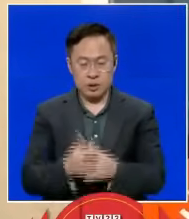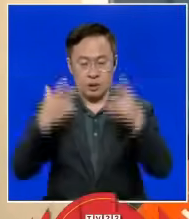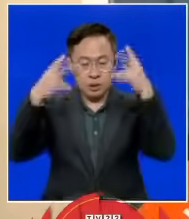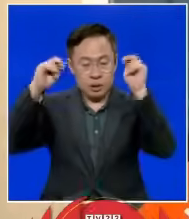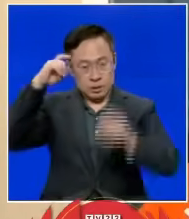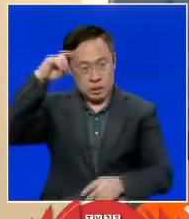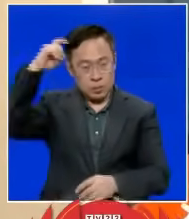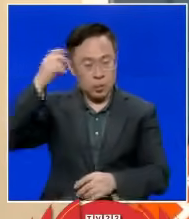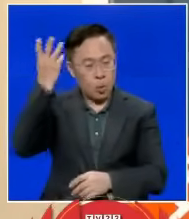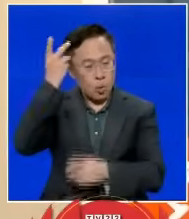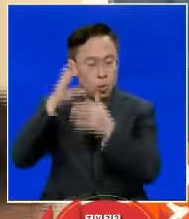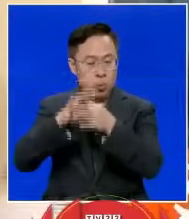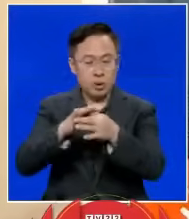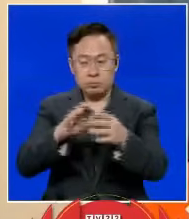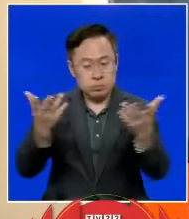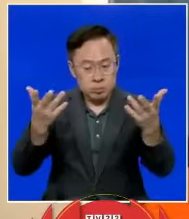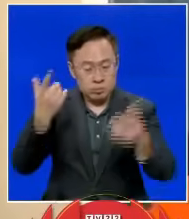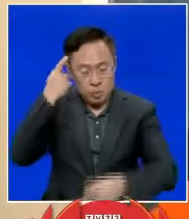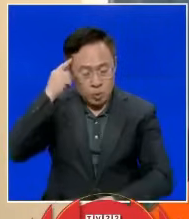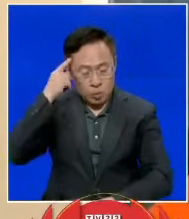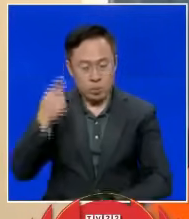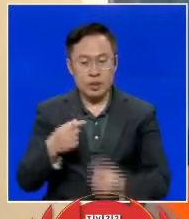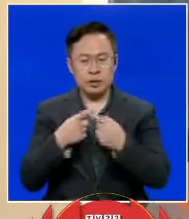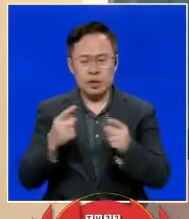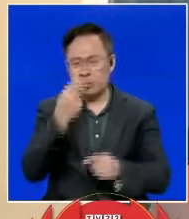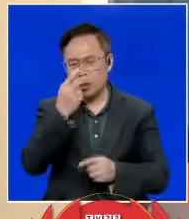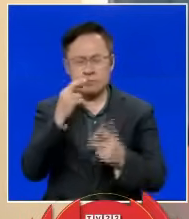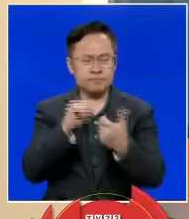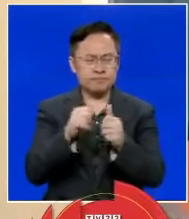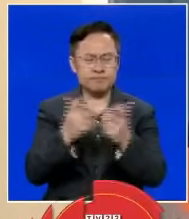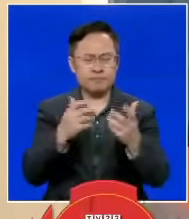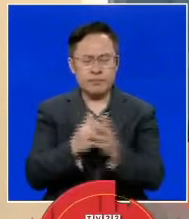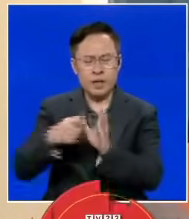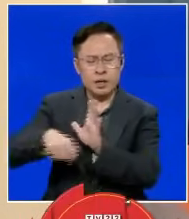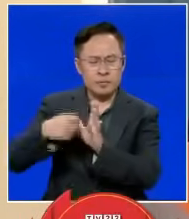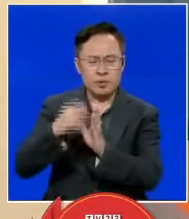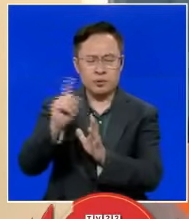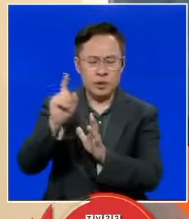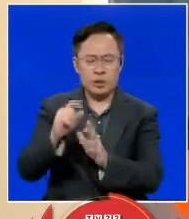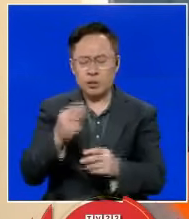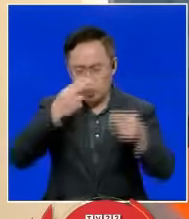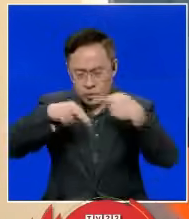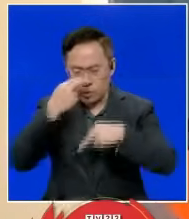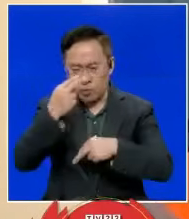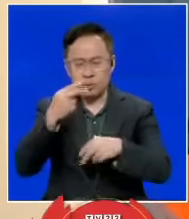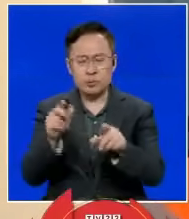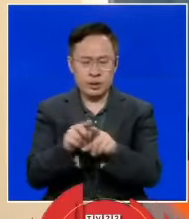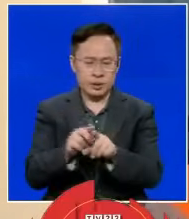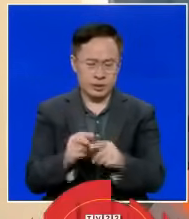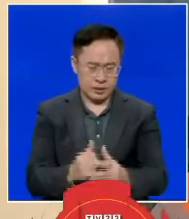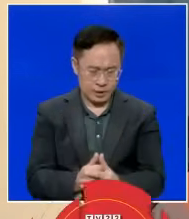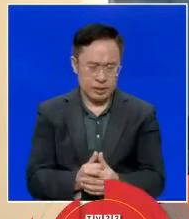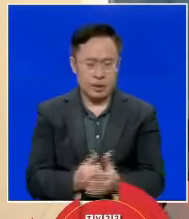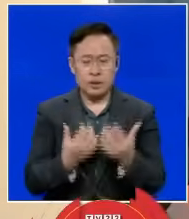ชิตก็บอกว่าคงจะไปตอบแทนท่านไม่ได้แต่ส่วนตัวมองว่าเหตุมันมาจากตรงไหนก็อยู่ตรงนั้นแหละพอถามบอกว่า